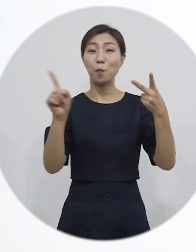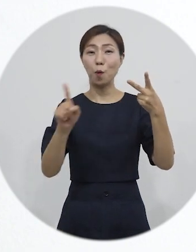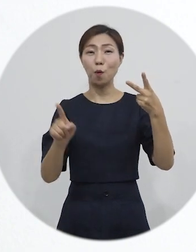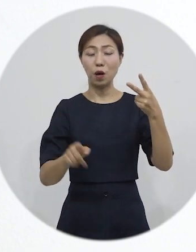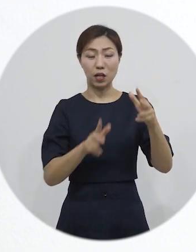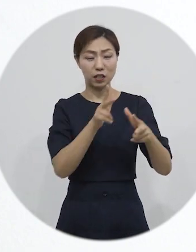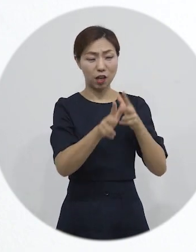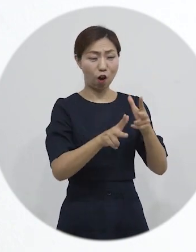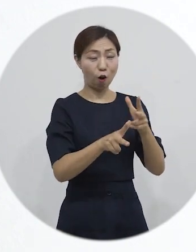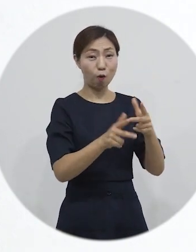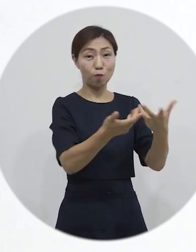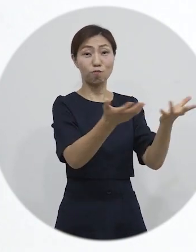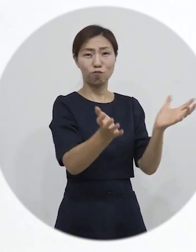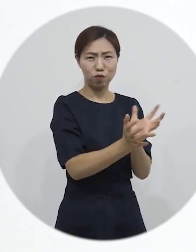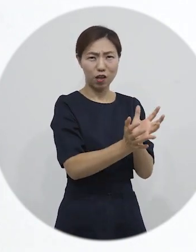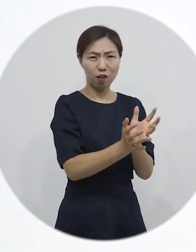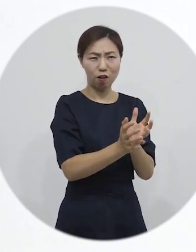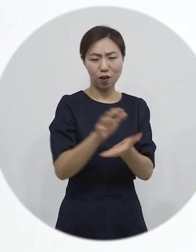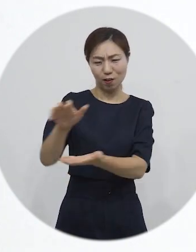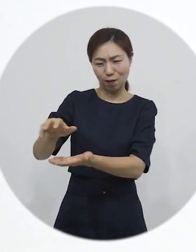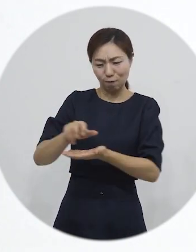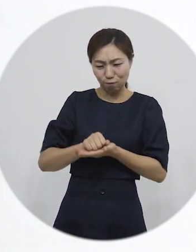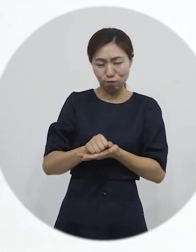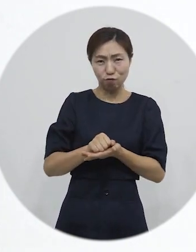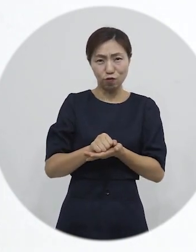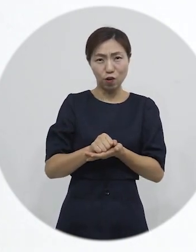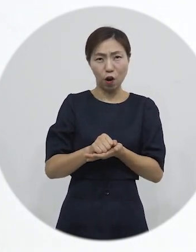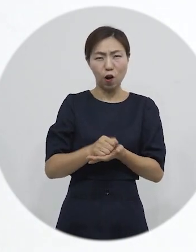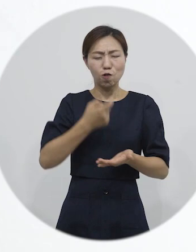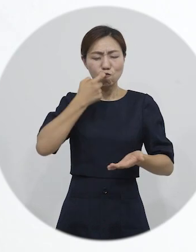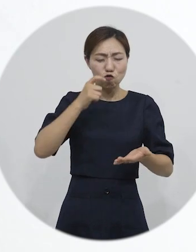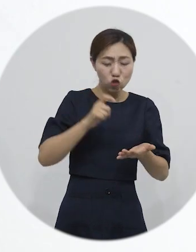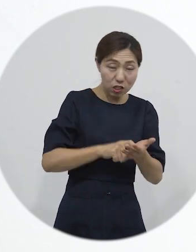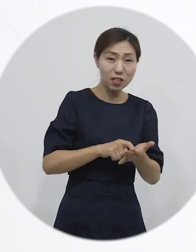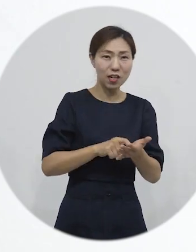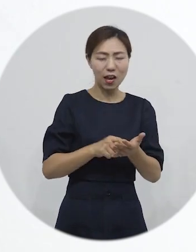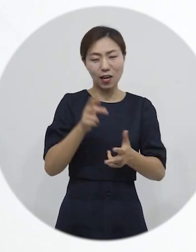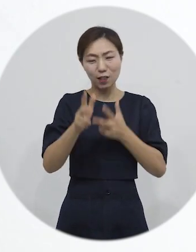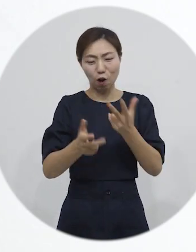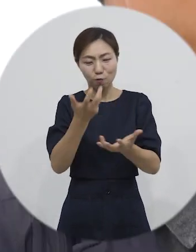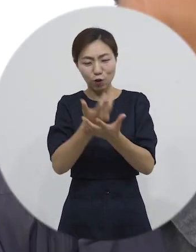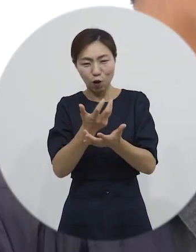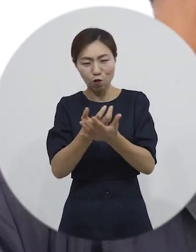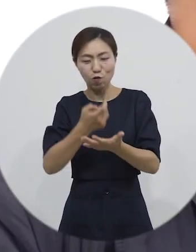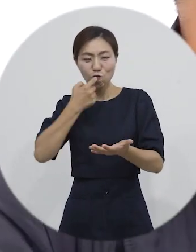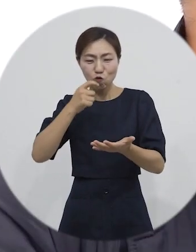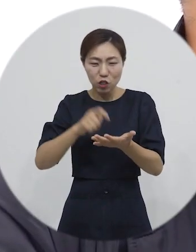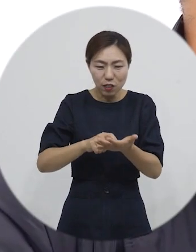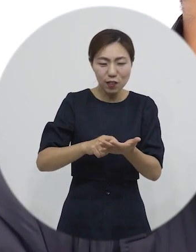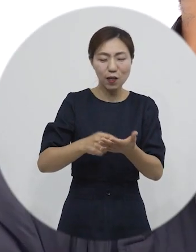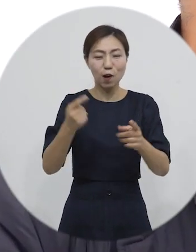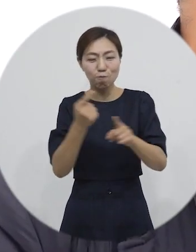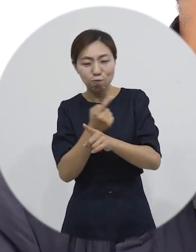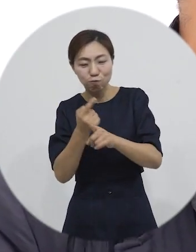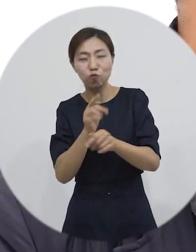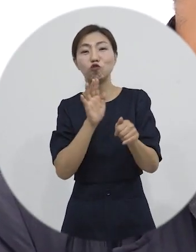사업부서에서 그것을 수용하기 쉽게끔 잘 소화되게끔 만들어서 제공하는 방법이 있을 겁니다.